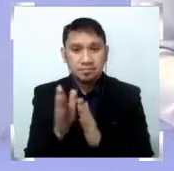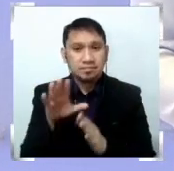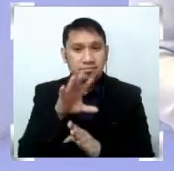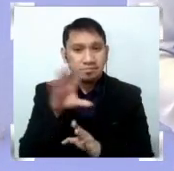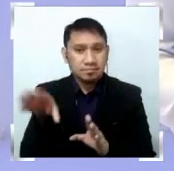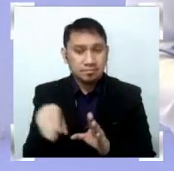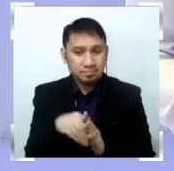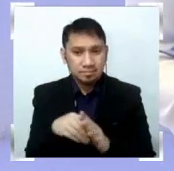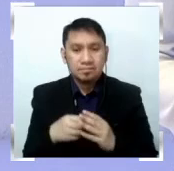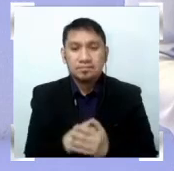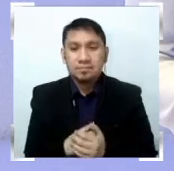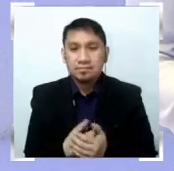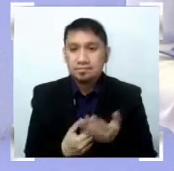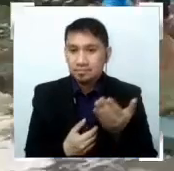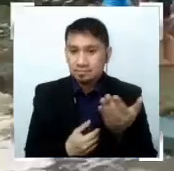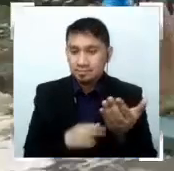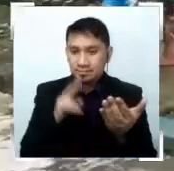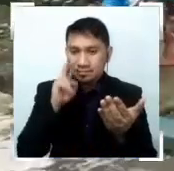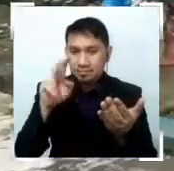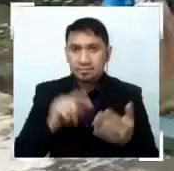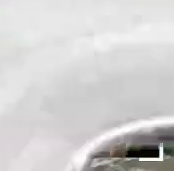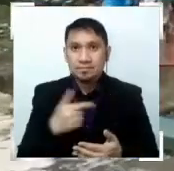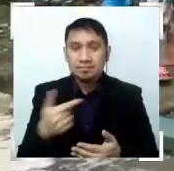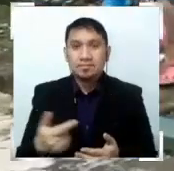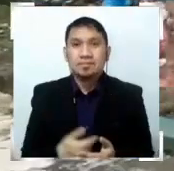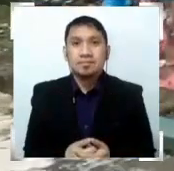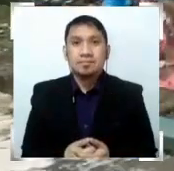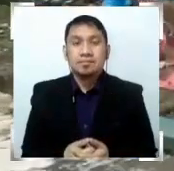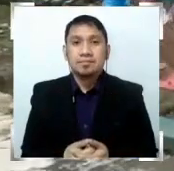Saksi, si Dana Tingkungko.